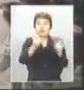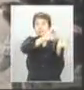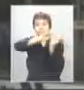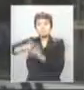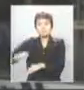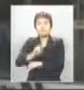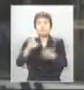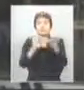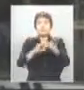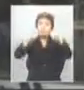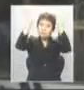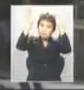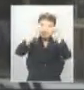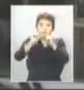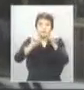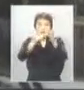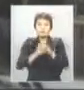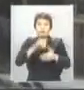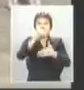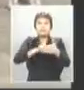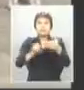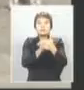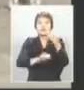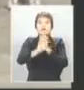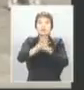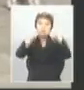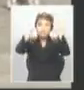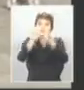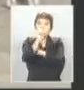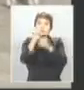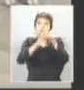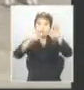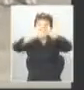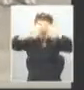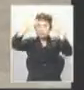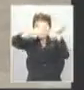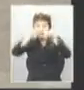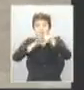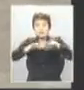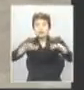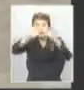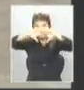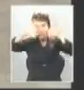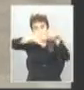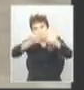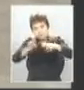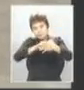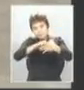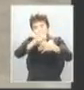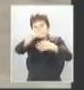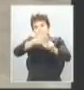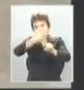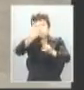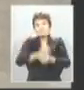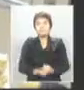เสยเปรียบในการหาเสยงเลือกตั้งหลงจากที่รัฐบาลประกาศจภ livingในสัพดาะแรกขเรือนพศภาคมนี้กำนัดุให่ b BTS